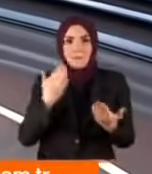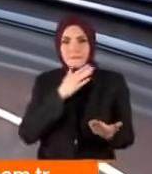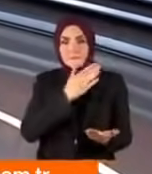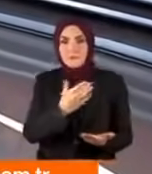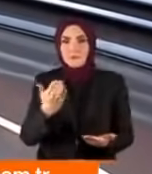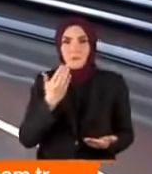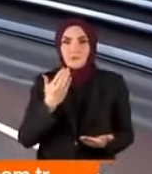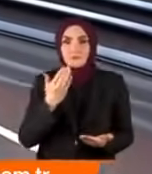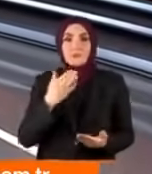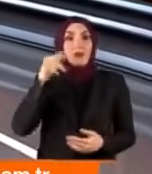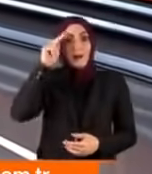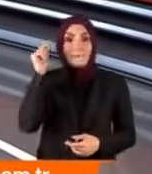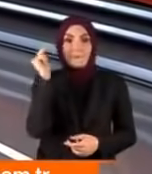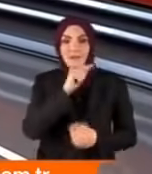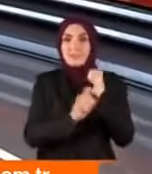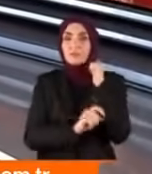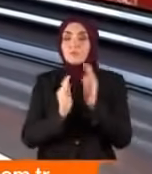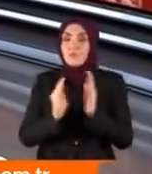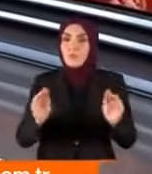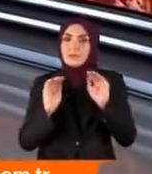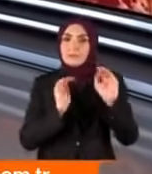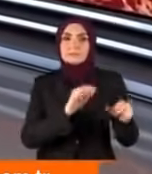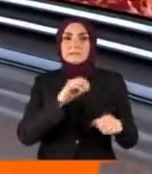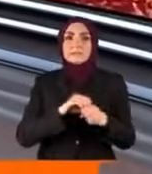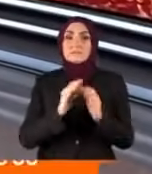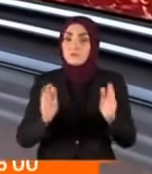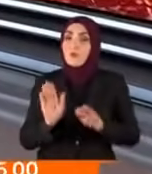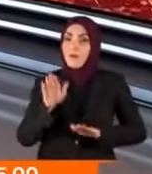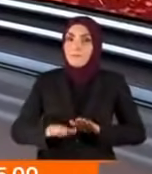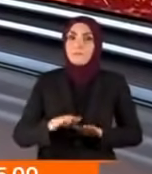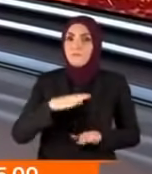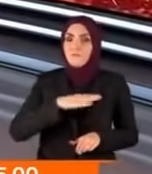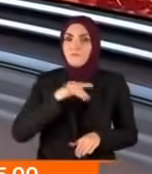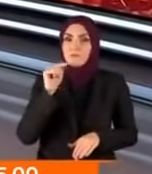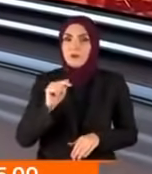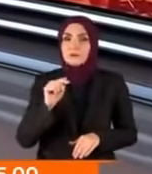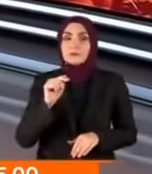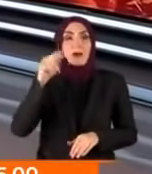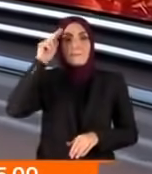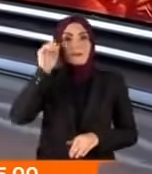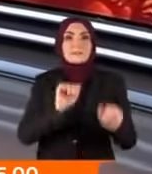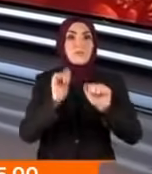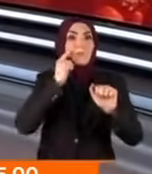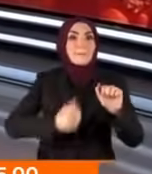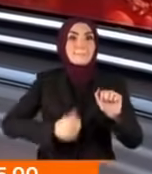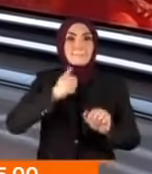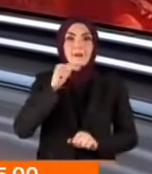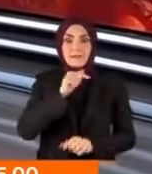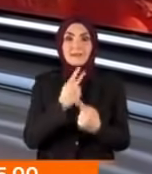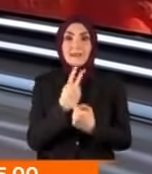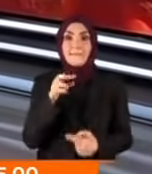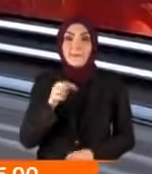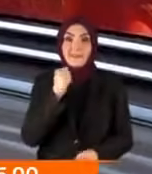güçlü bir destek vermek için büyük bir adım attı. Amerikan Savunma Bakanlığı YPG için tam 522 milyon